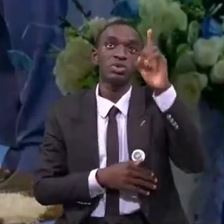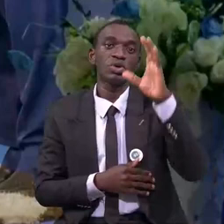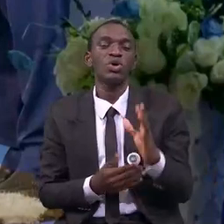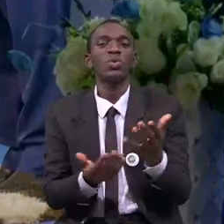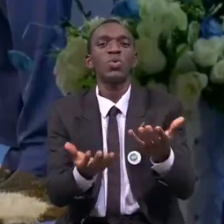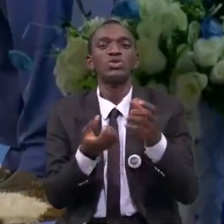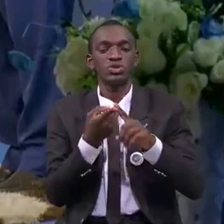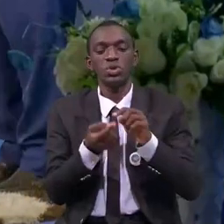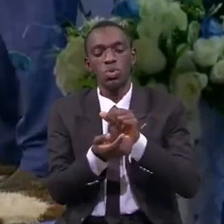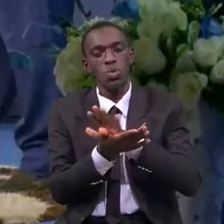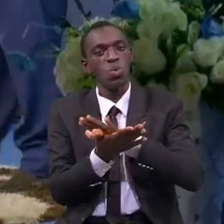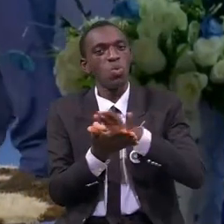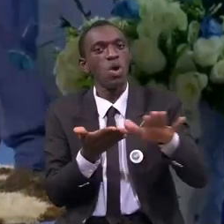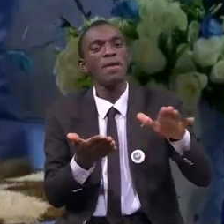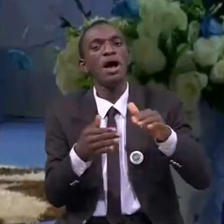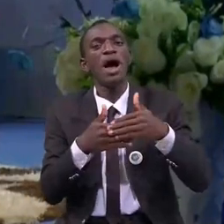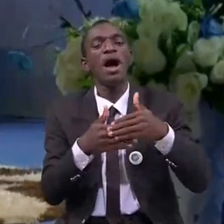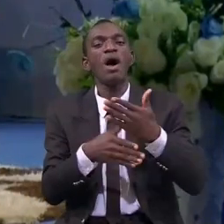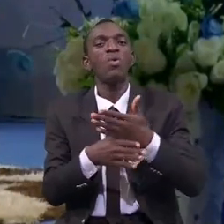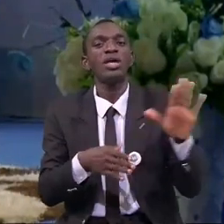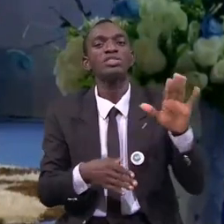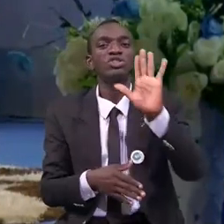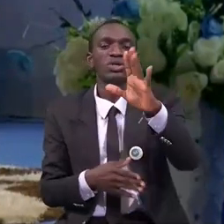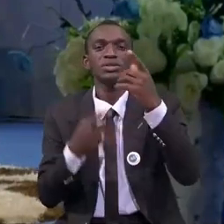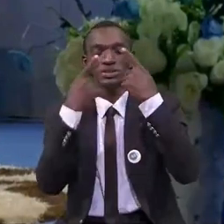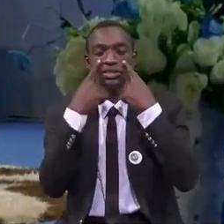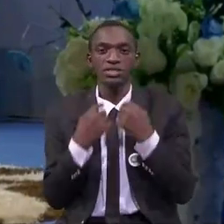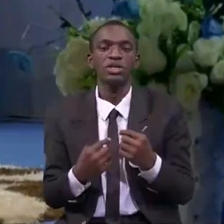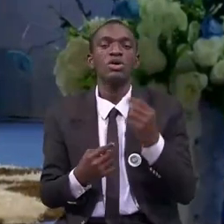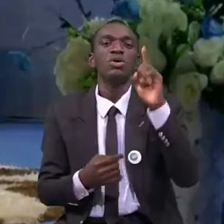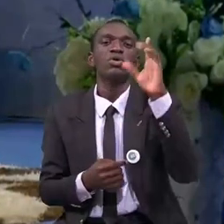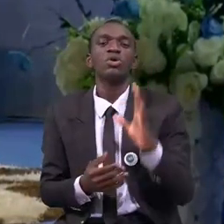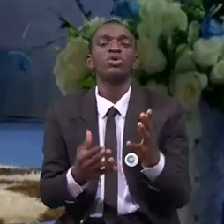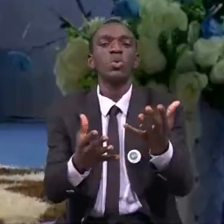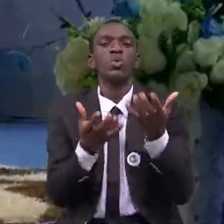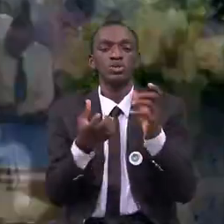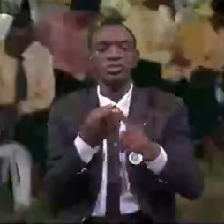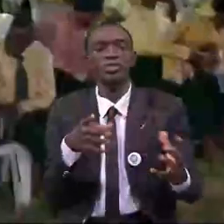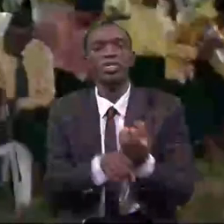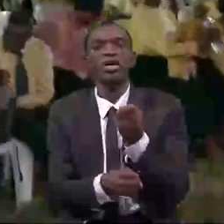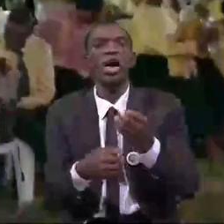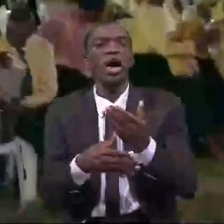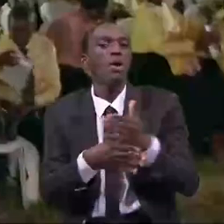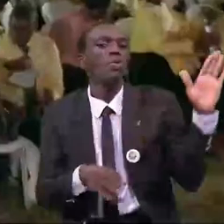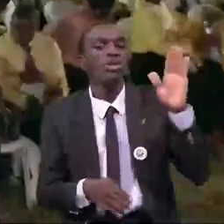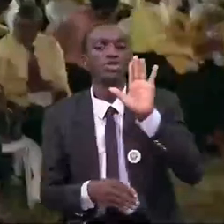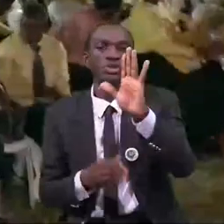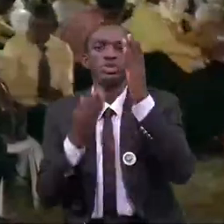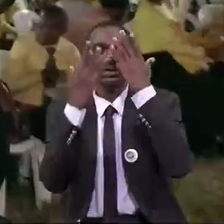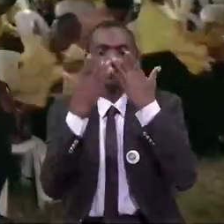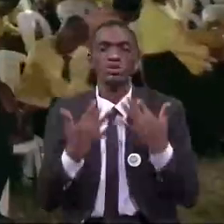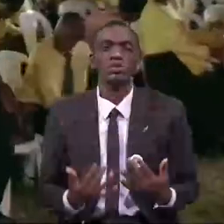assoyez-vous ce soir le Seigneur veut essuer vos Lares il veut ôter votre